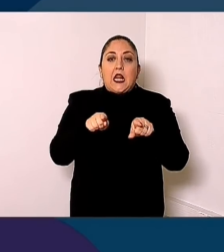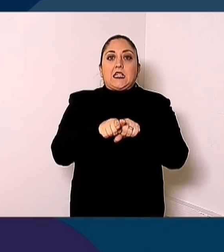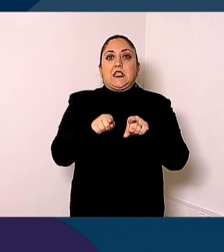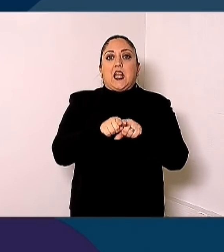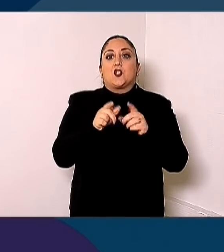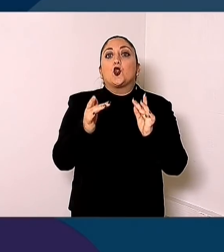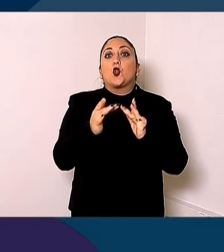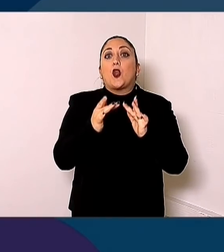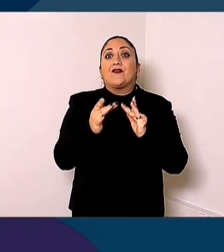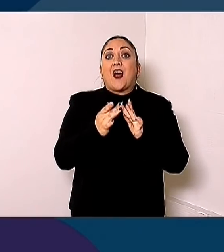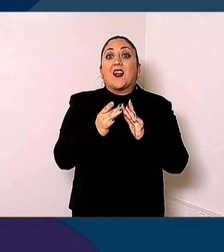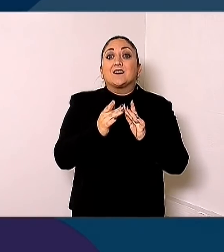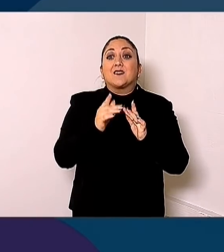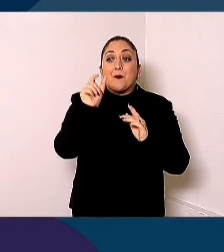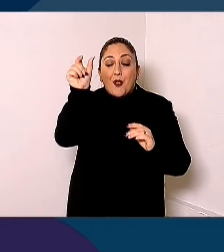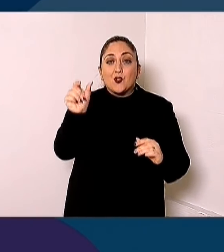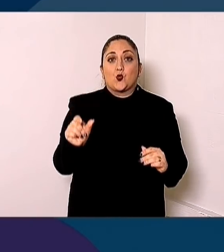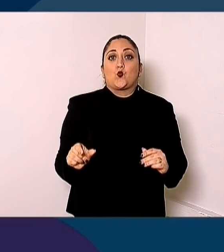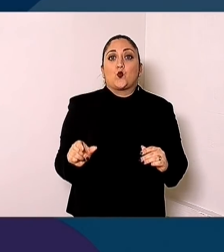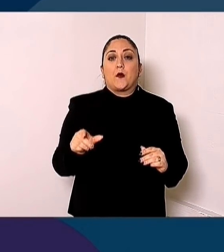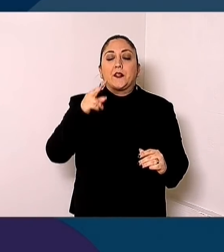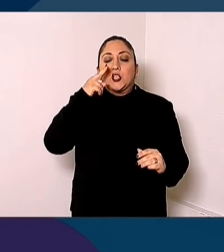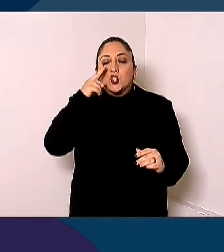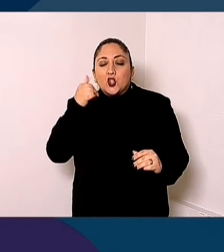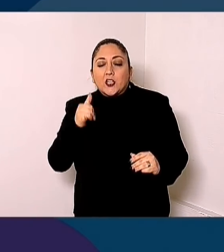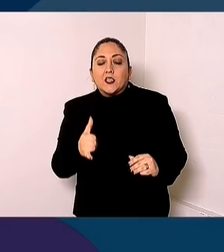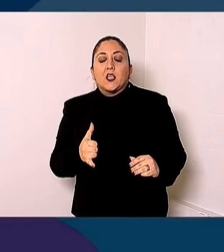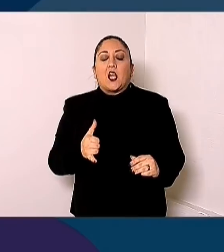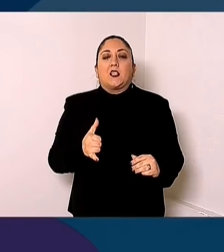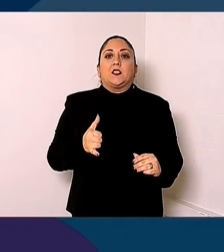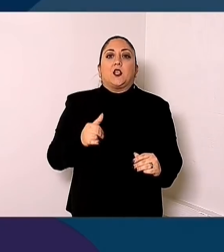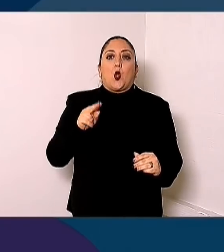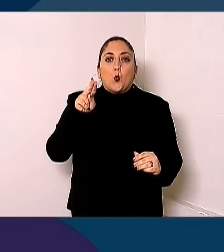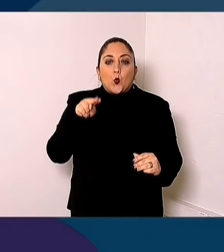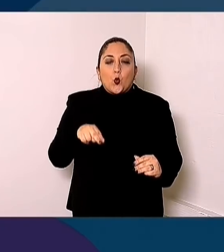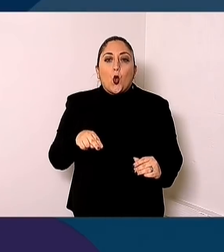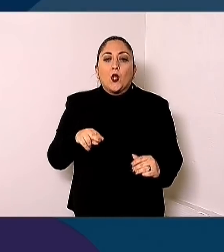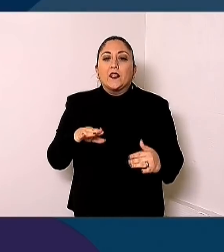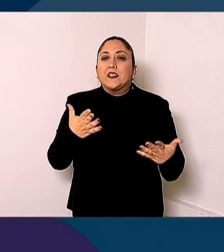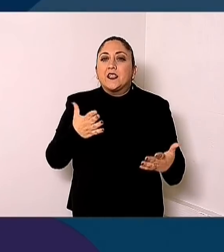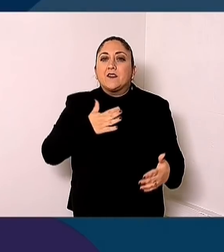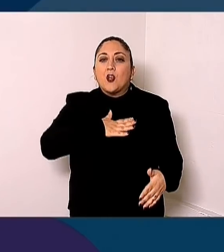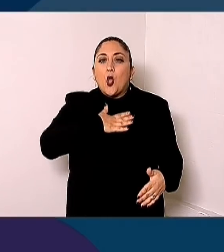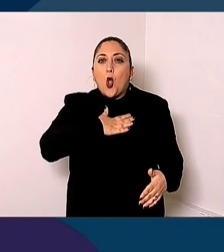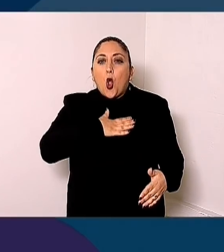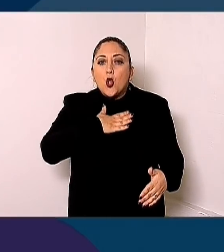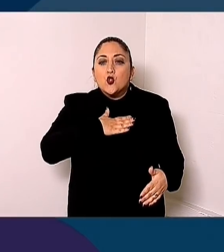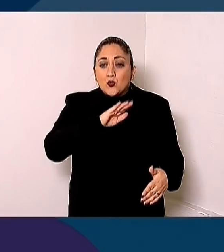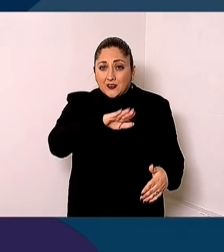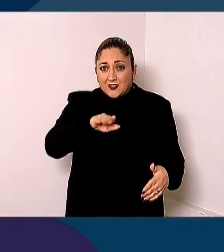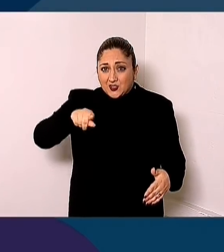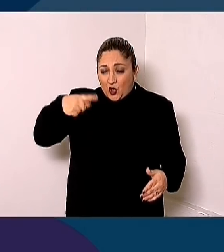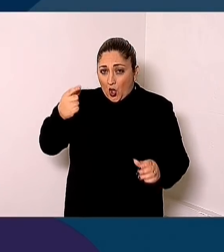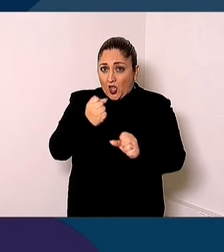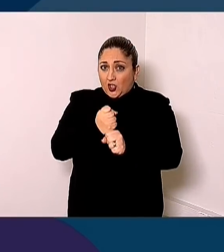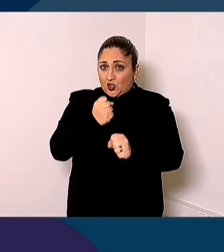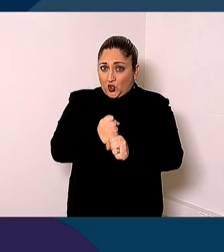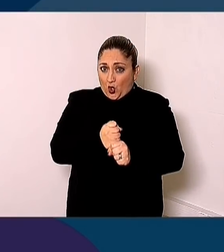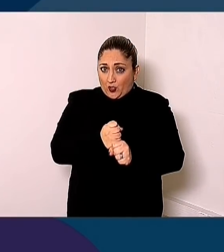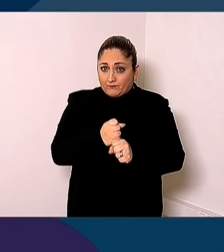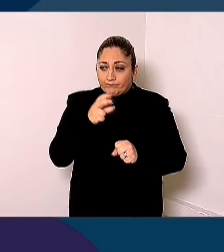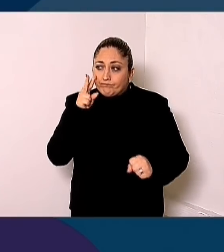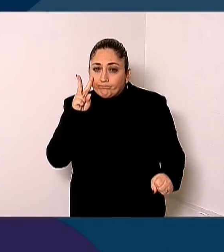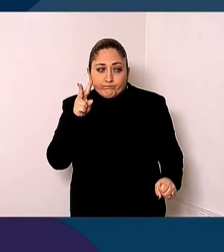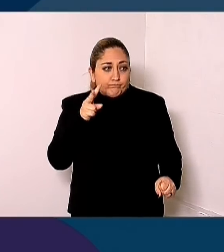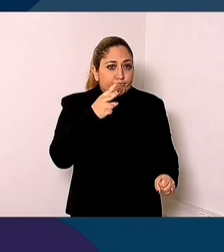ġew f'kuntatt dirett miegħu, iċċekkjajna wkoll għal ċertu sintomi fil-komplament tal-istaff u